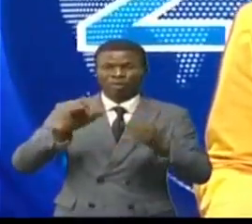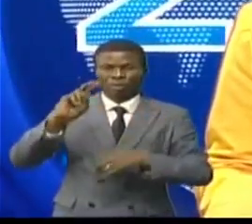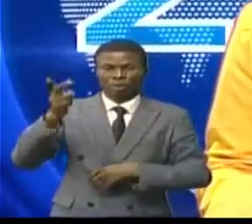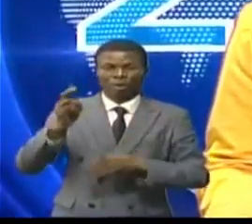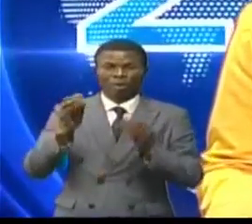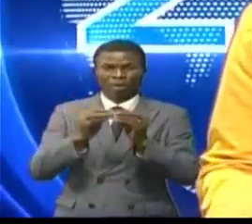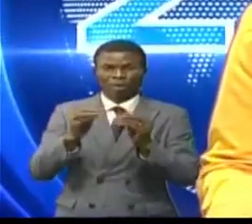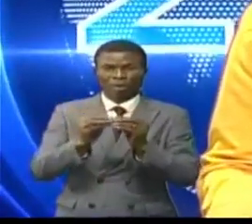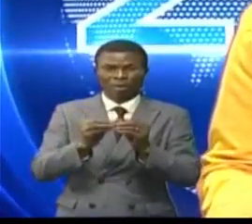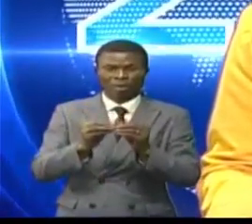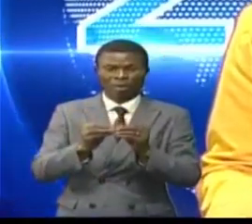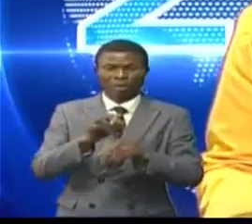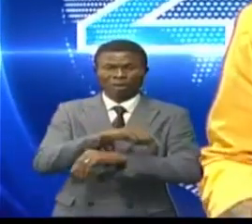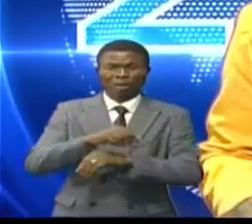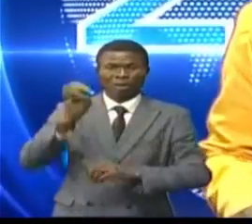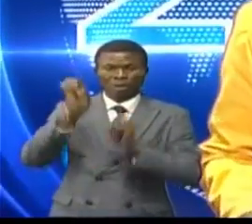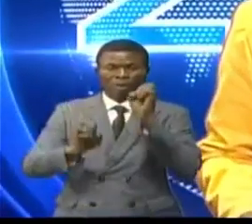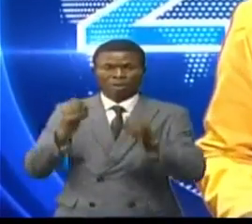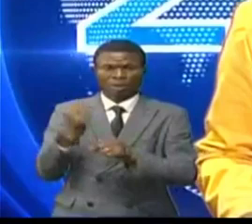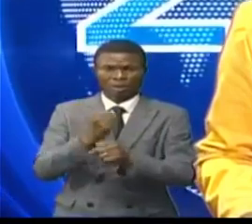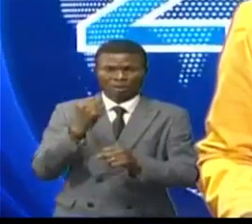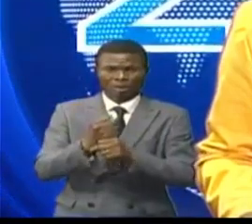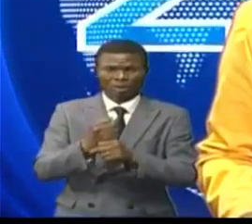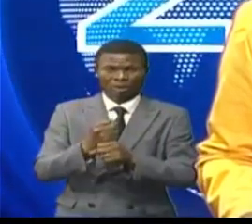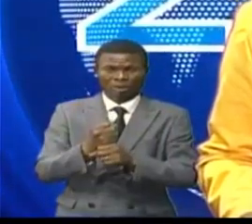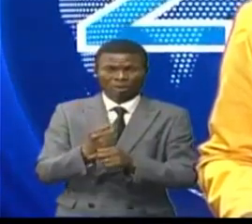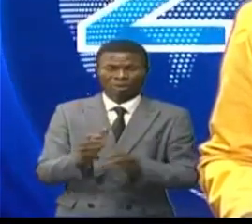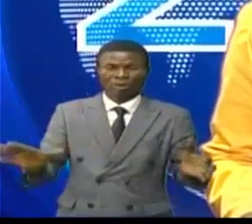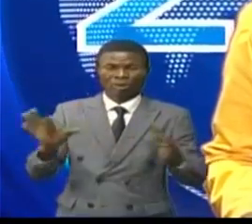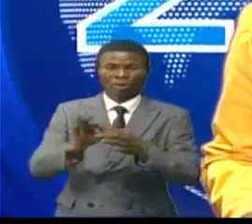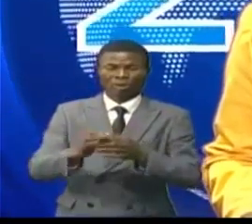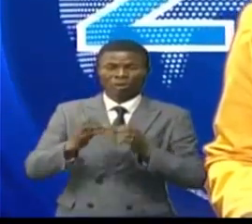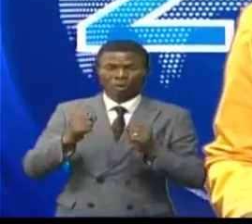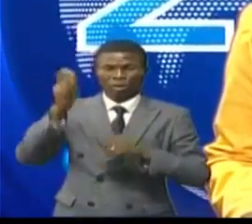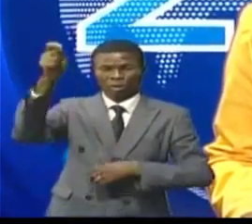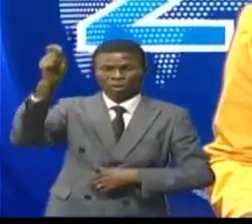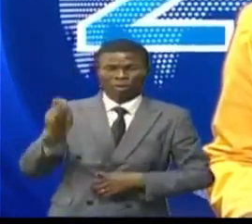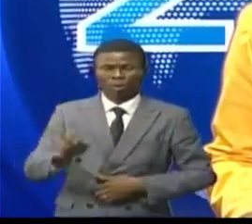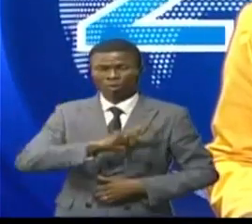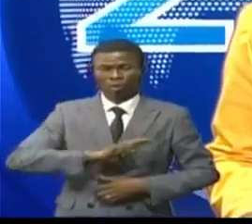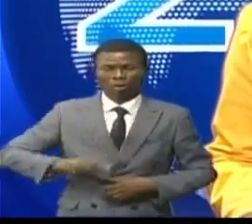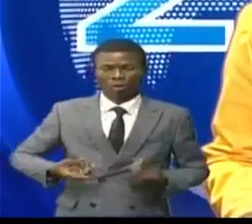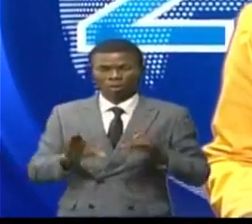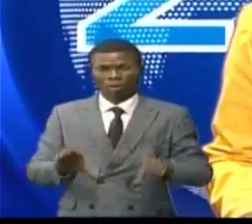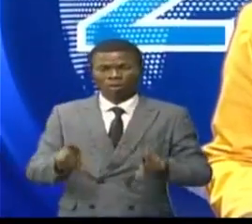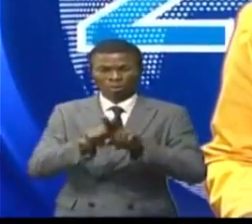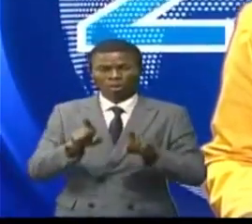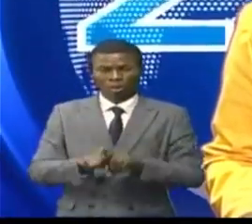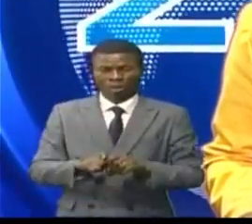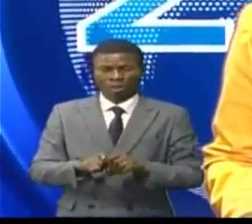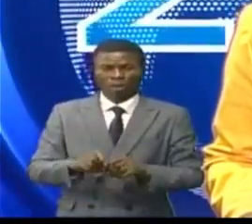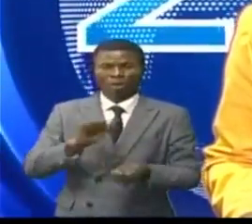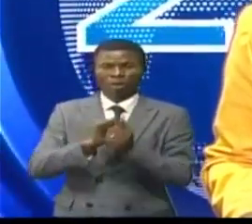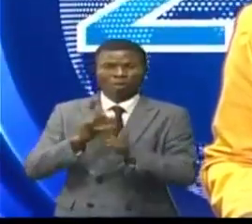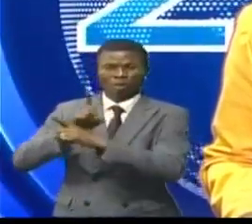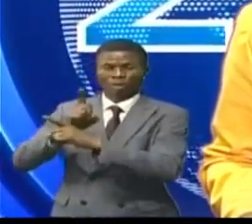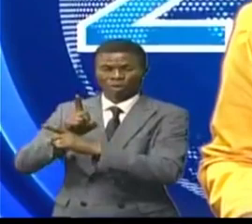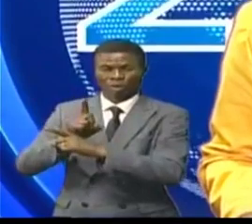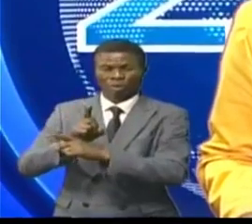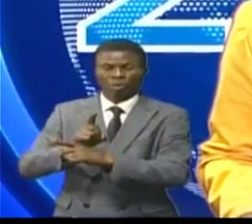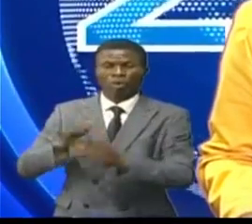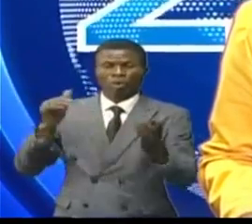réunion ministérielle d'évaluation des opérations de mutualisation des forces armées de la RDC et les forces de la défense du peuple